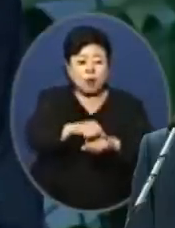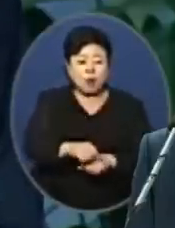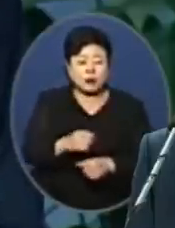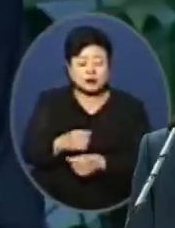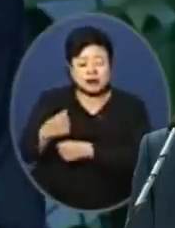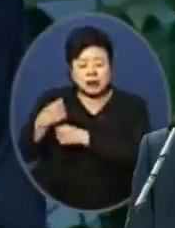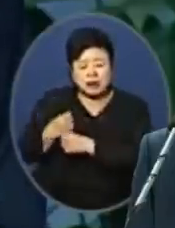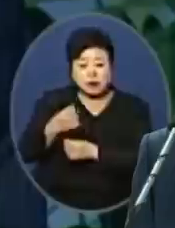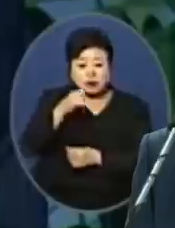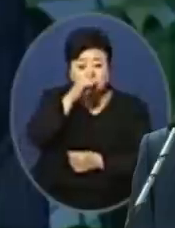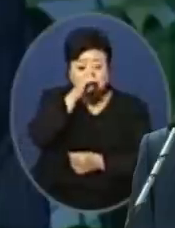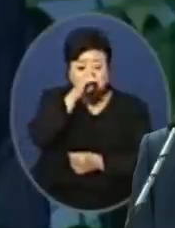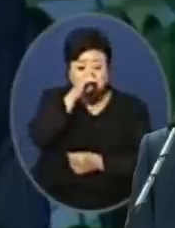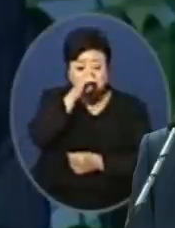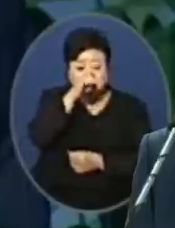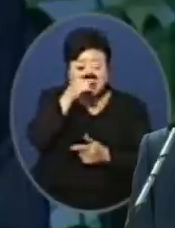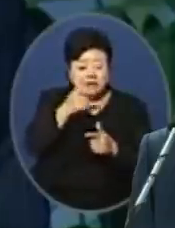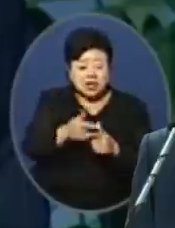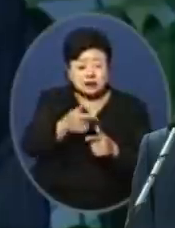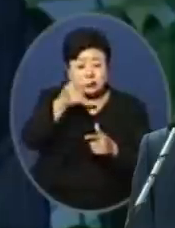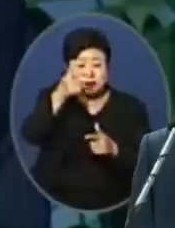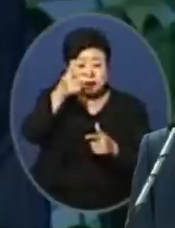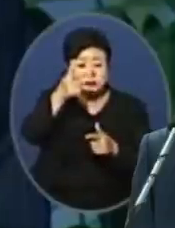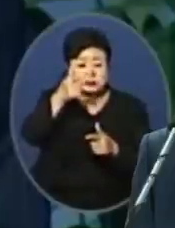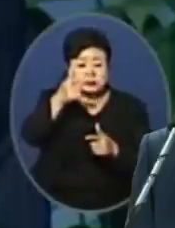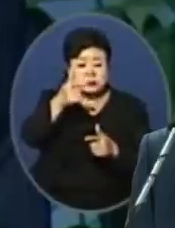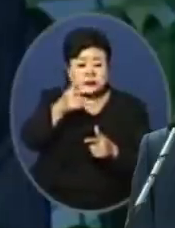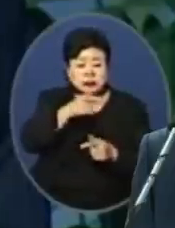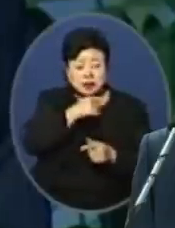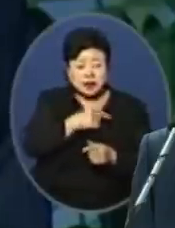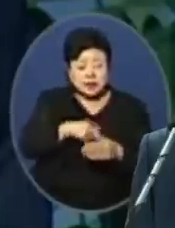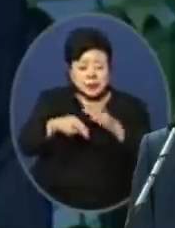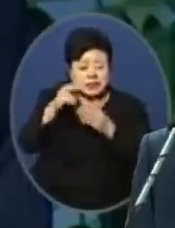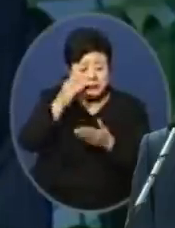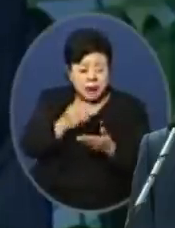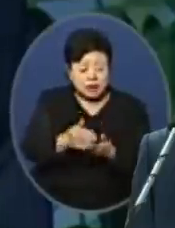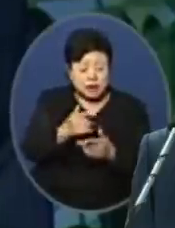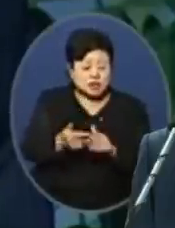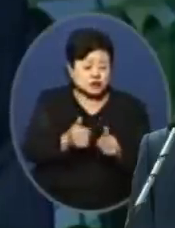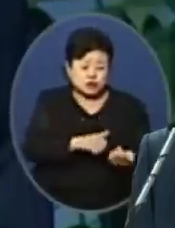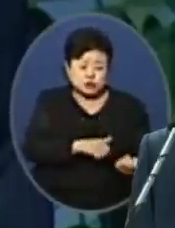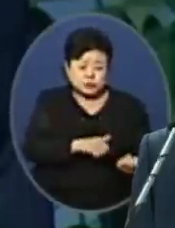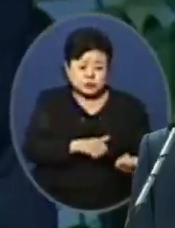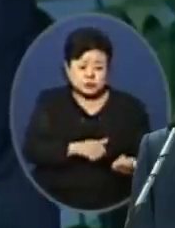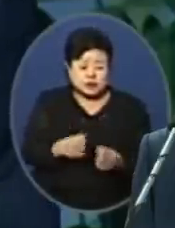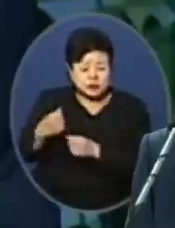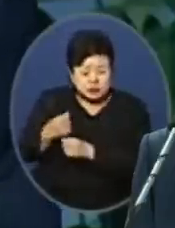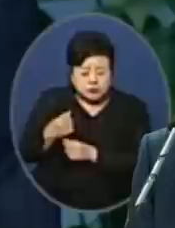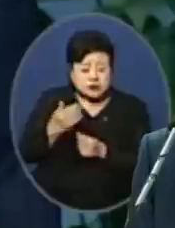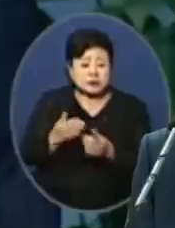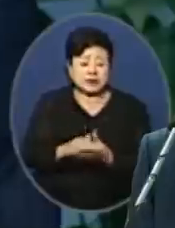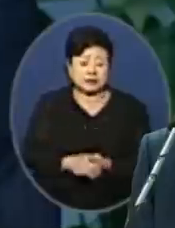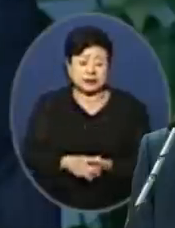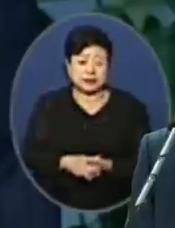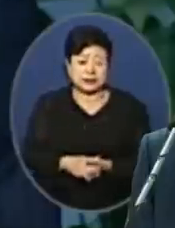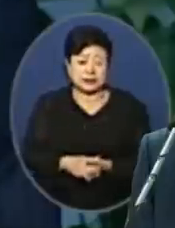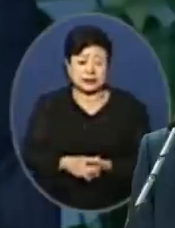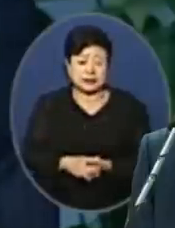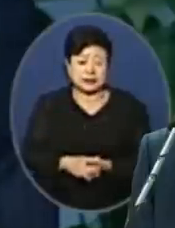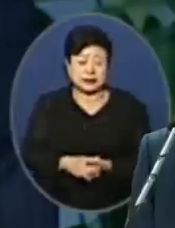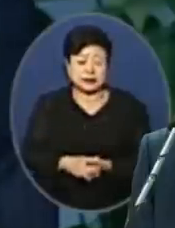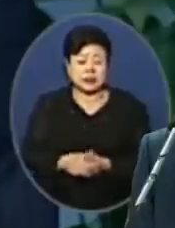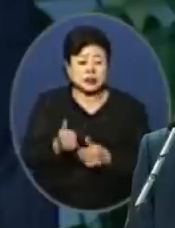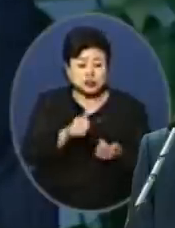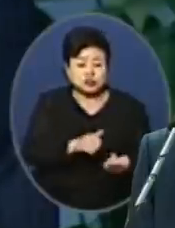등에 걸머쥐고 있는 것입니다. 예수를 피하지 마시고 예수의 죽음을 짊어지십시오.